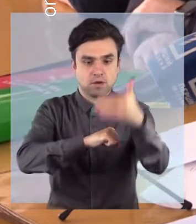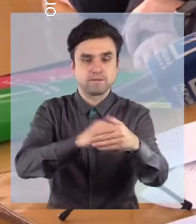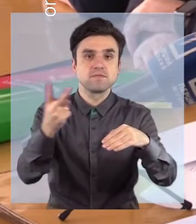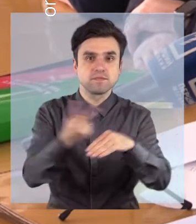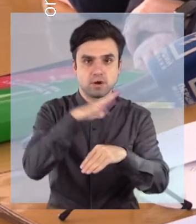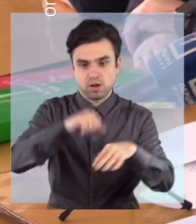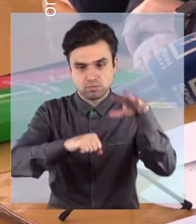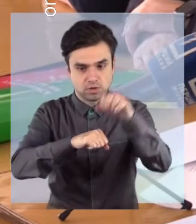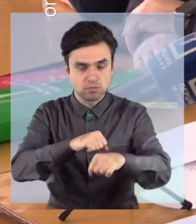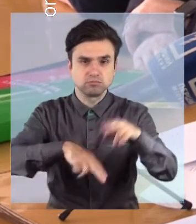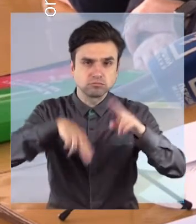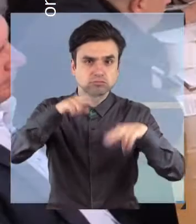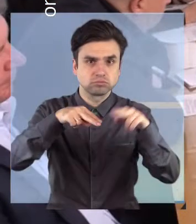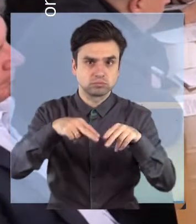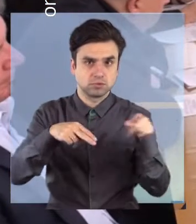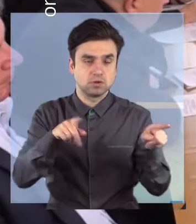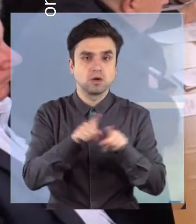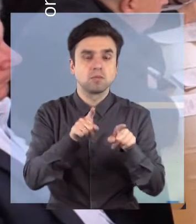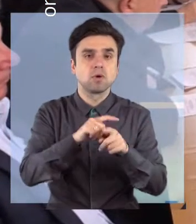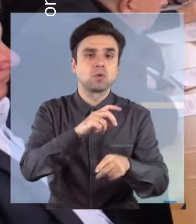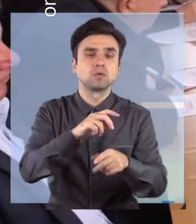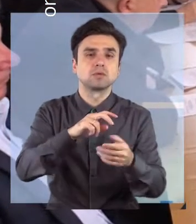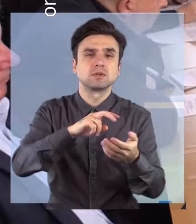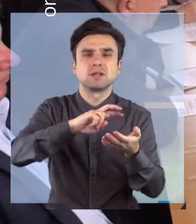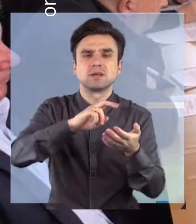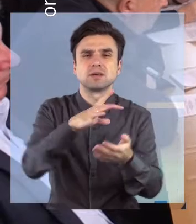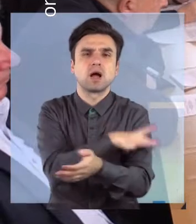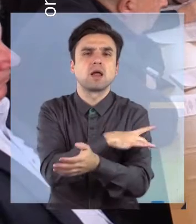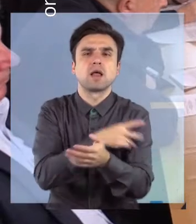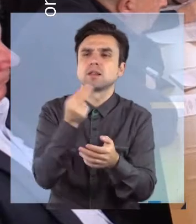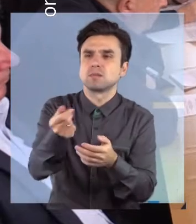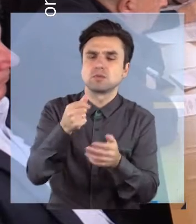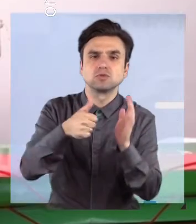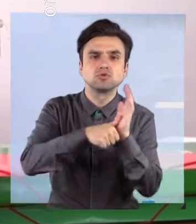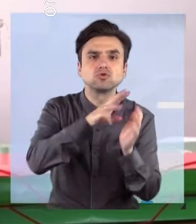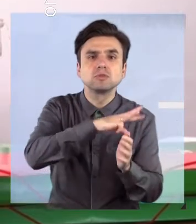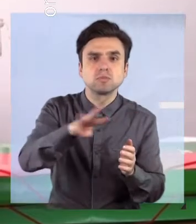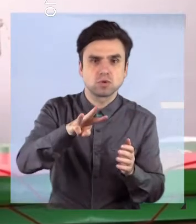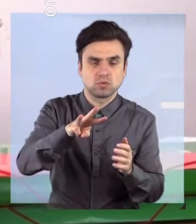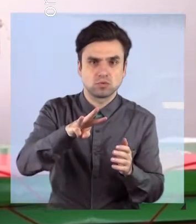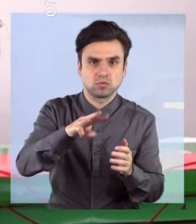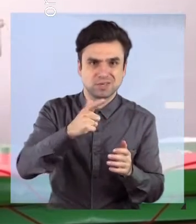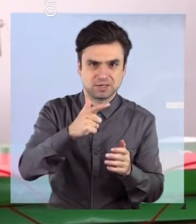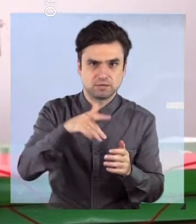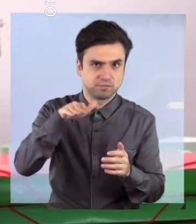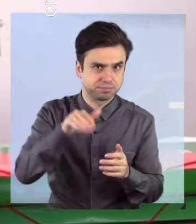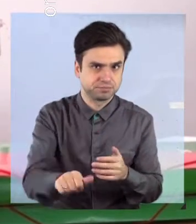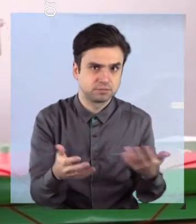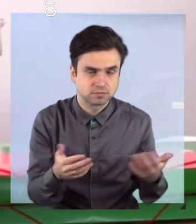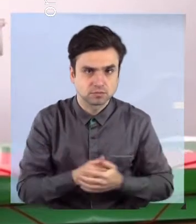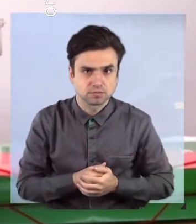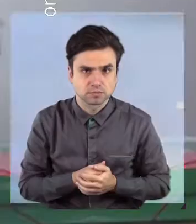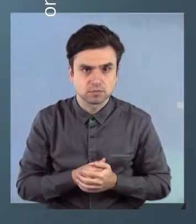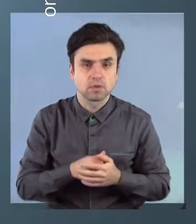від демократичних сил проти купівлі приміщення в одеської фірми. Тим паче, на їхню думку, воно занадто дороговартісне для Кривого